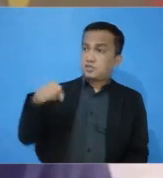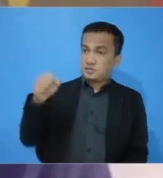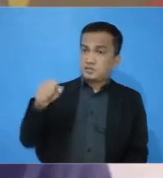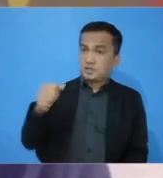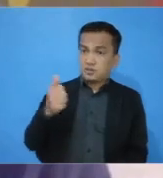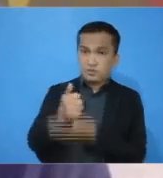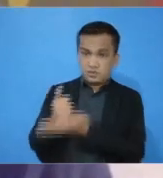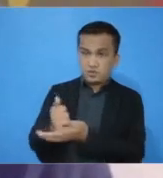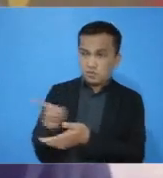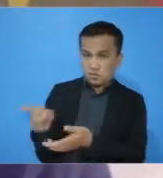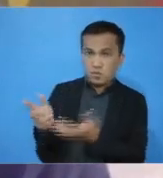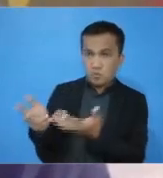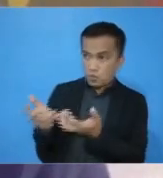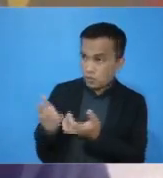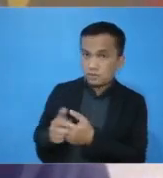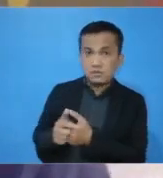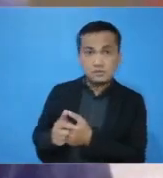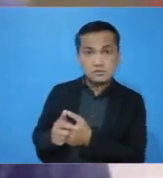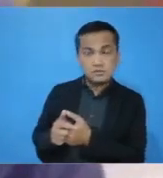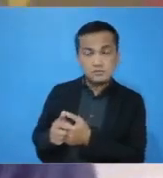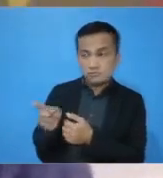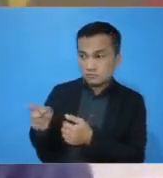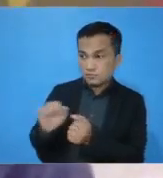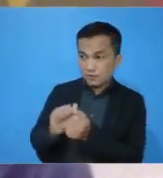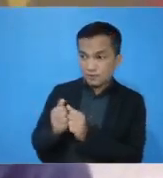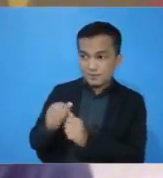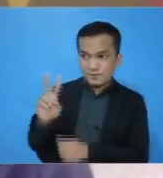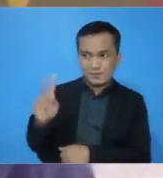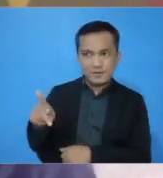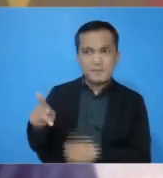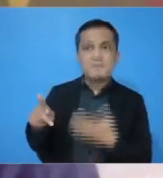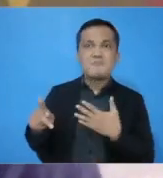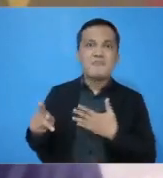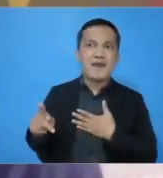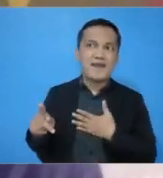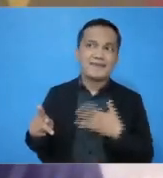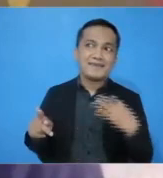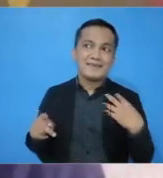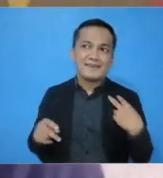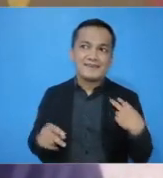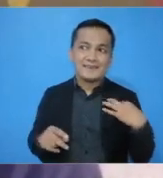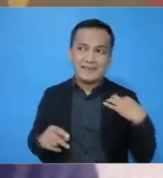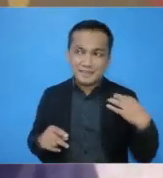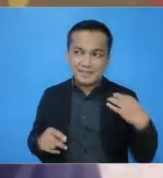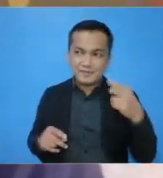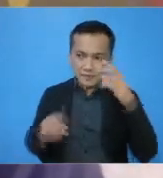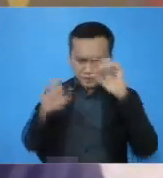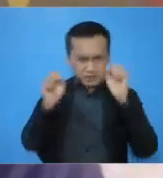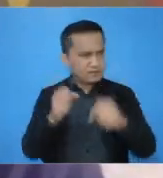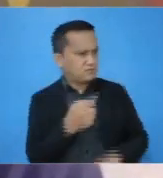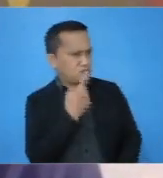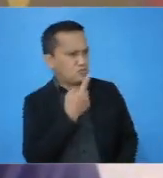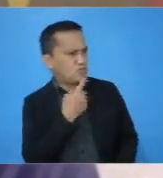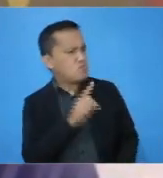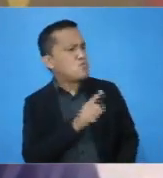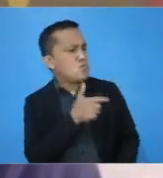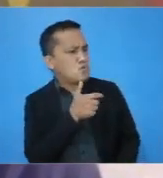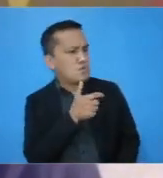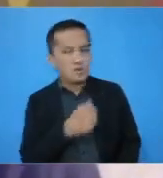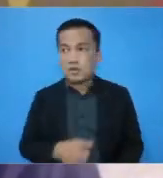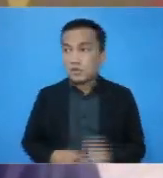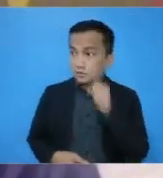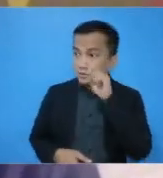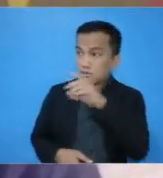like to be the vice president of my candidate for president? And he said, who's that? And Sara, he said,